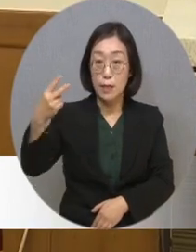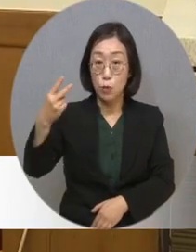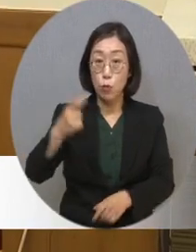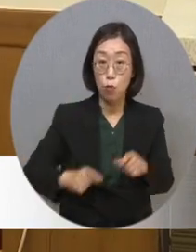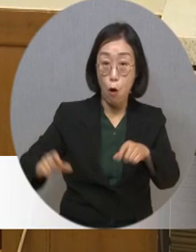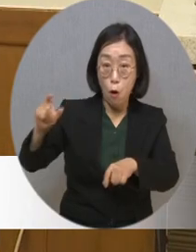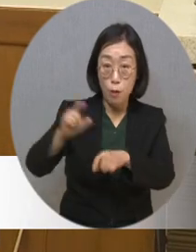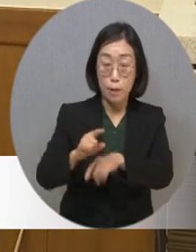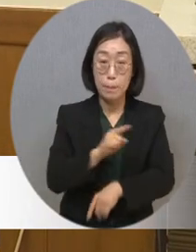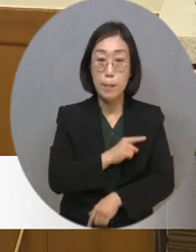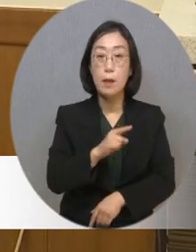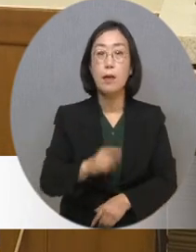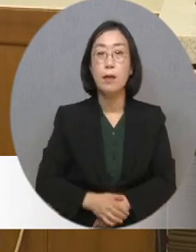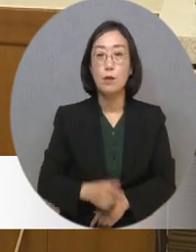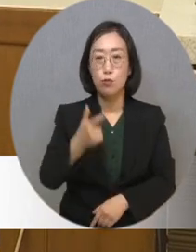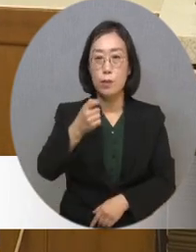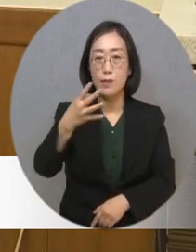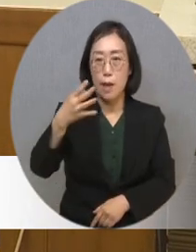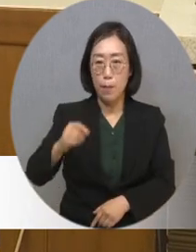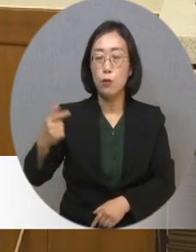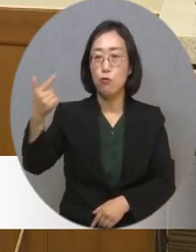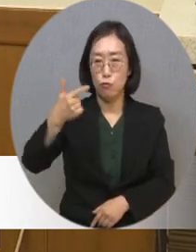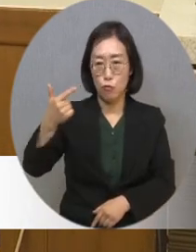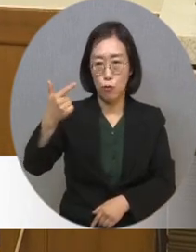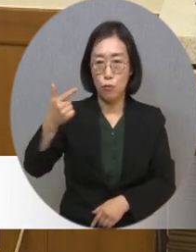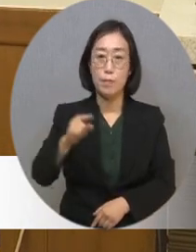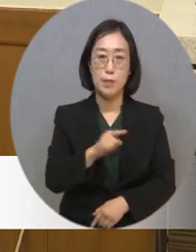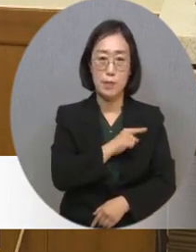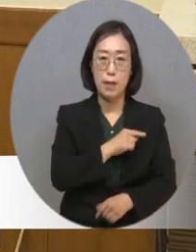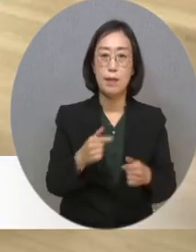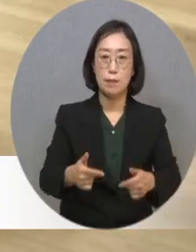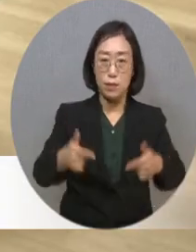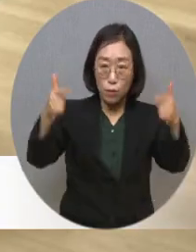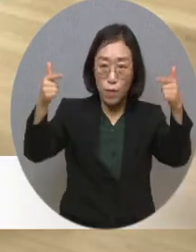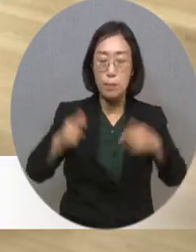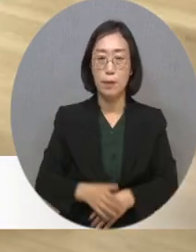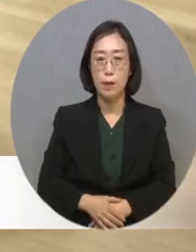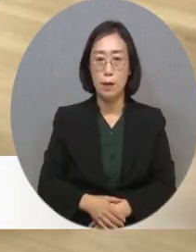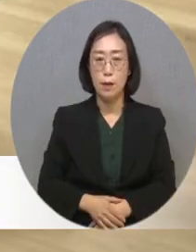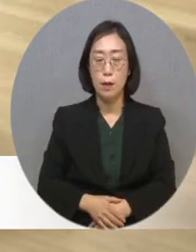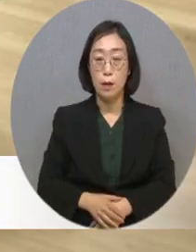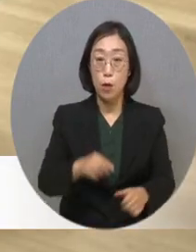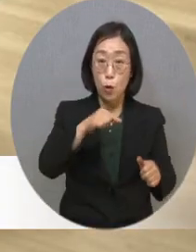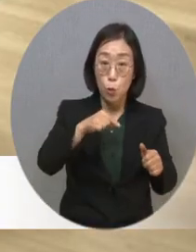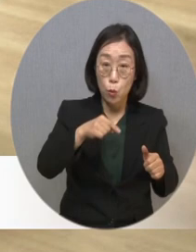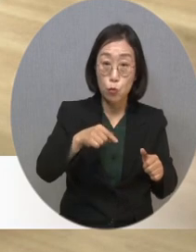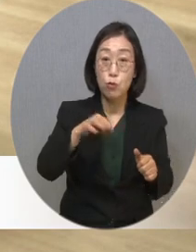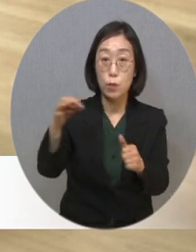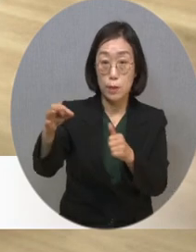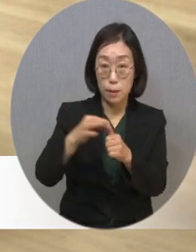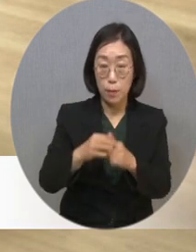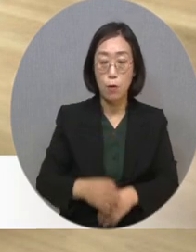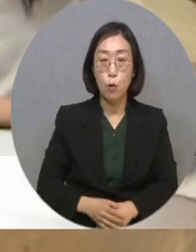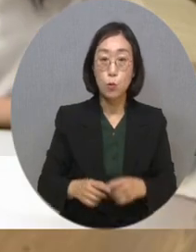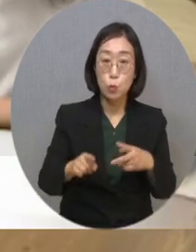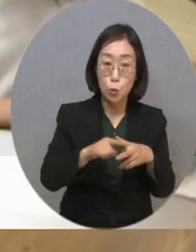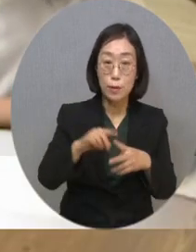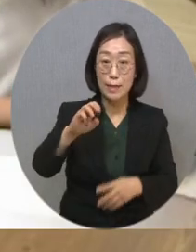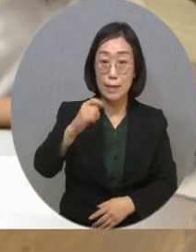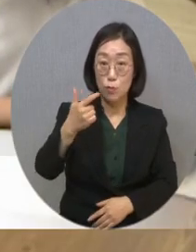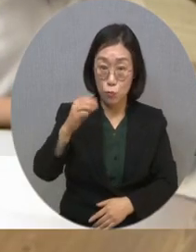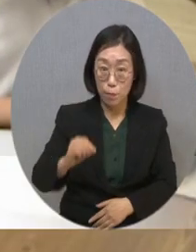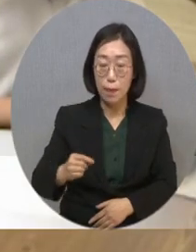17만 8,000원에서 64만 6,000원으로 인상됩니다 교육 급여도 초등학생은 46,000원